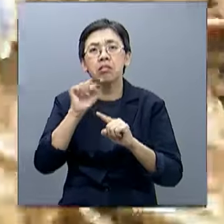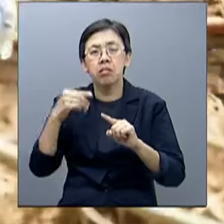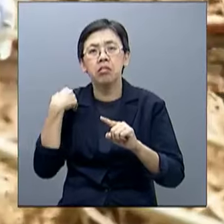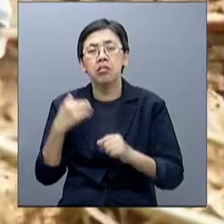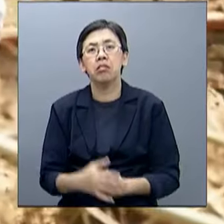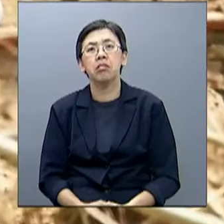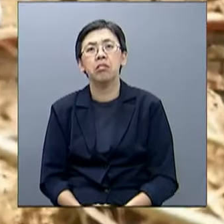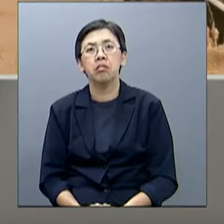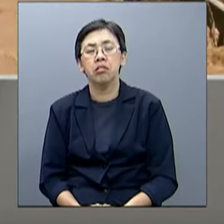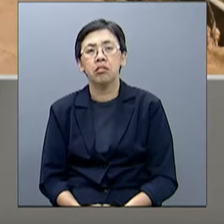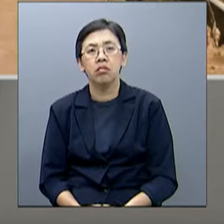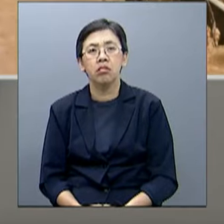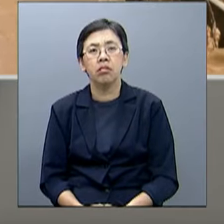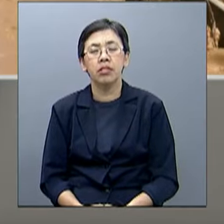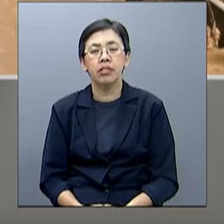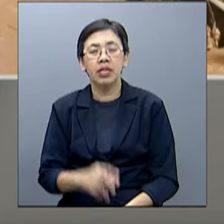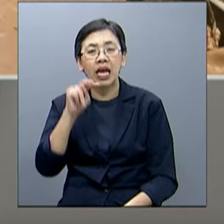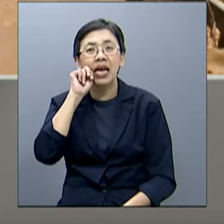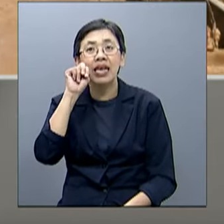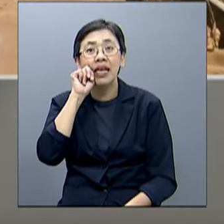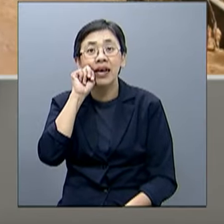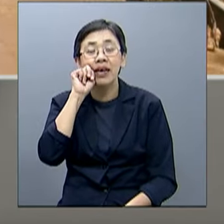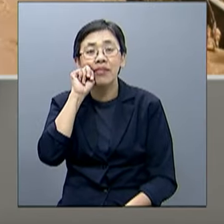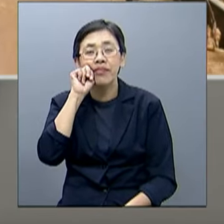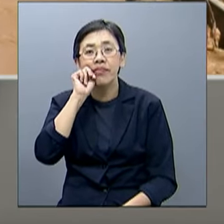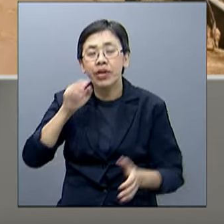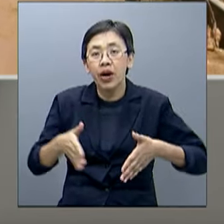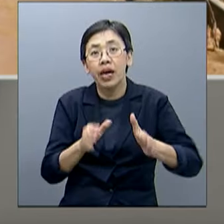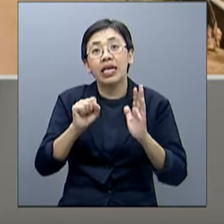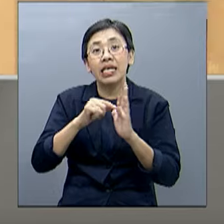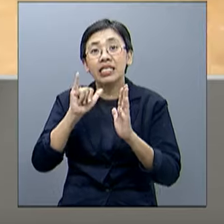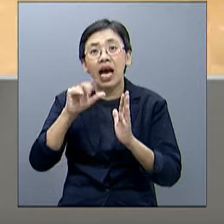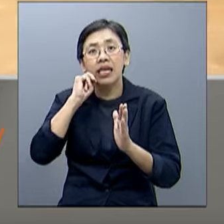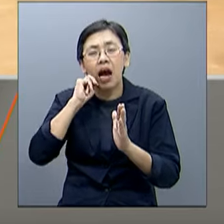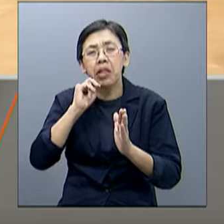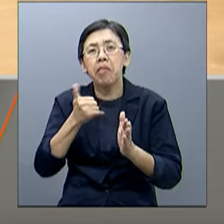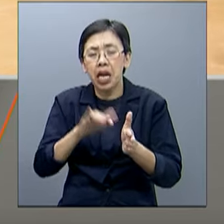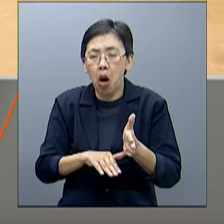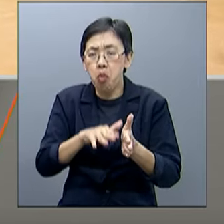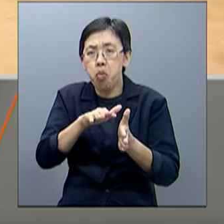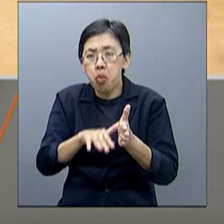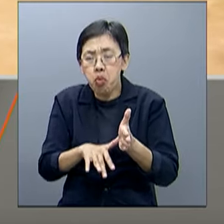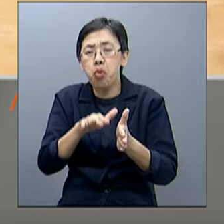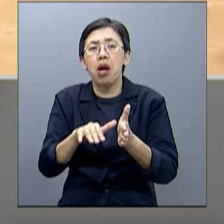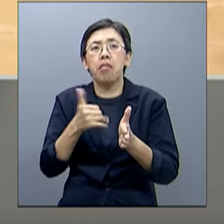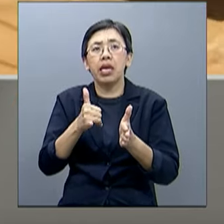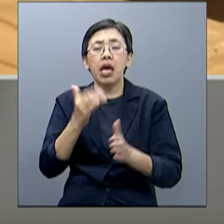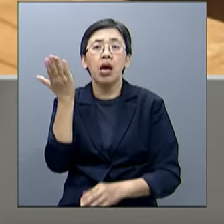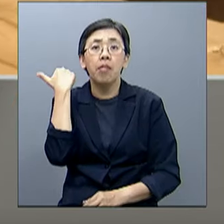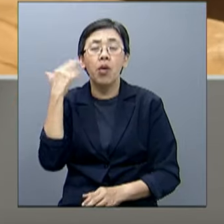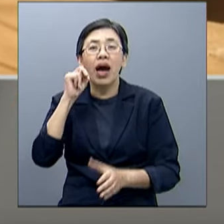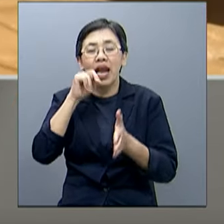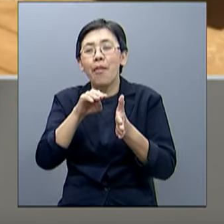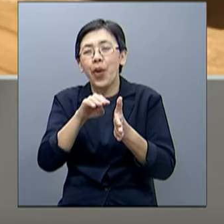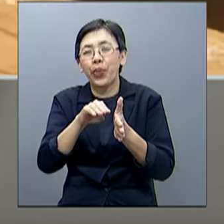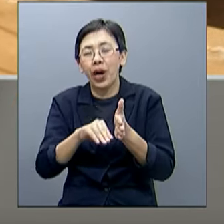คุณผู้ชมครับแนวโน้มสถานการณ์น้ำในลำน้ำสายเวลานี้นะครับยังไม่แน่นอนครับเพราะว่าเมื่อวานนี้ระดับน้ำลดลงใน